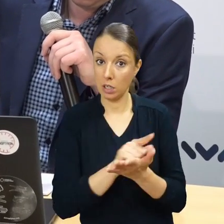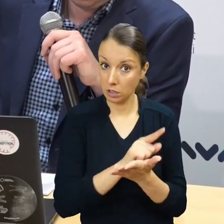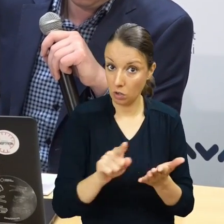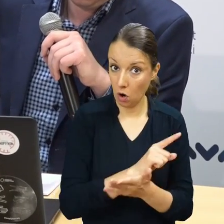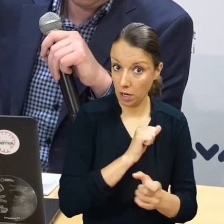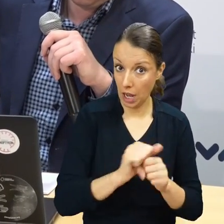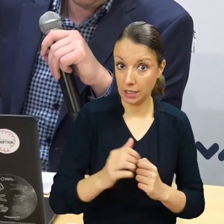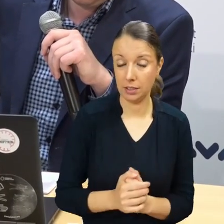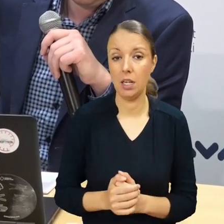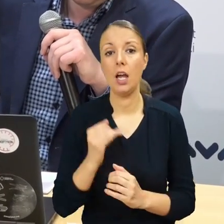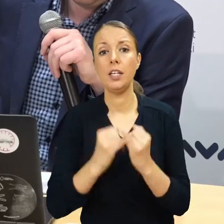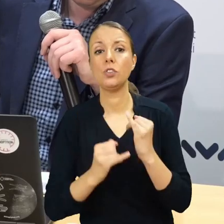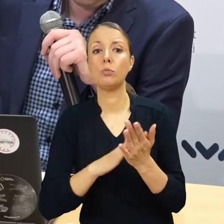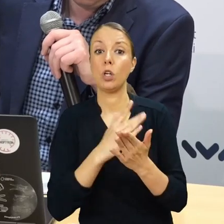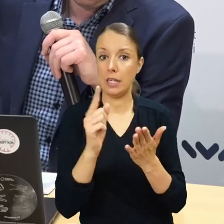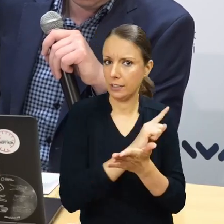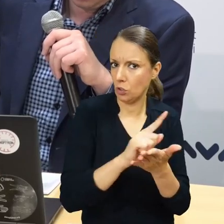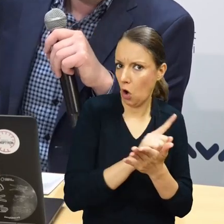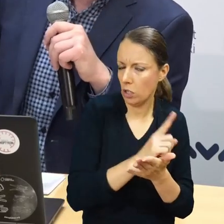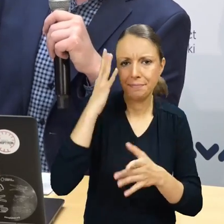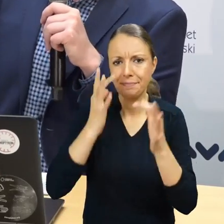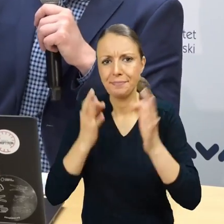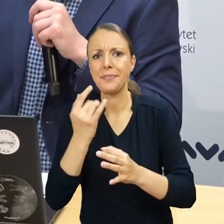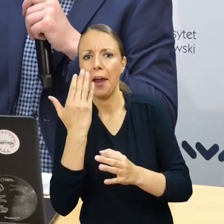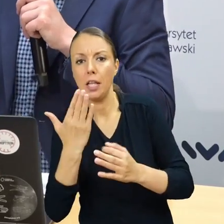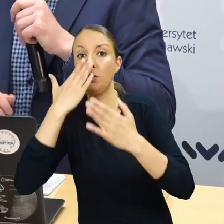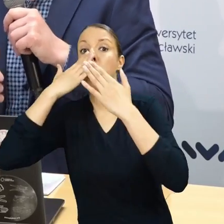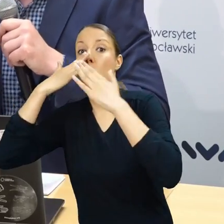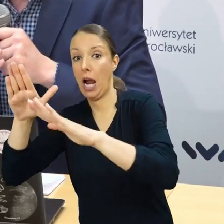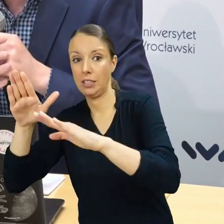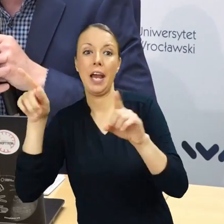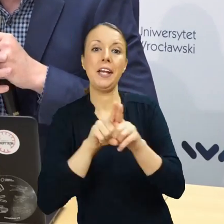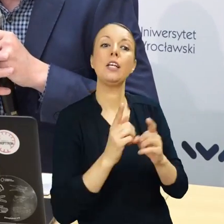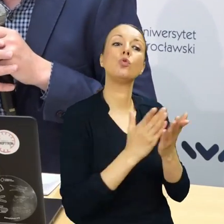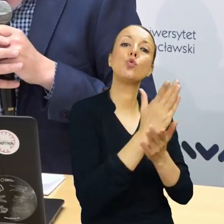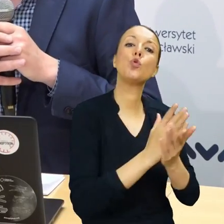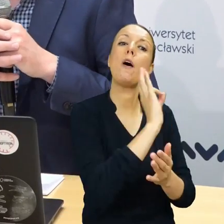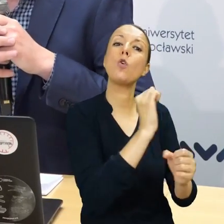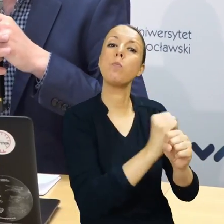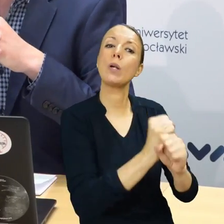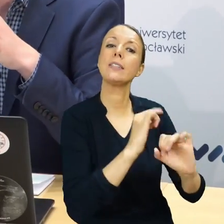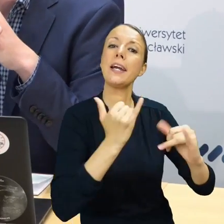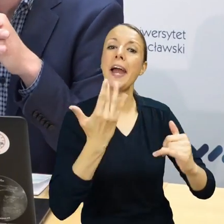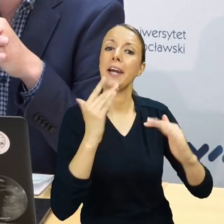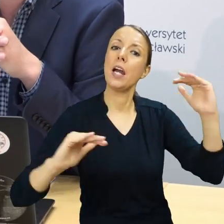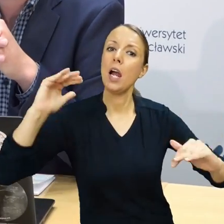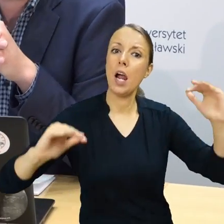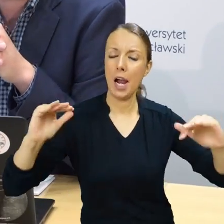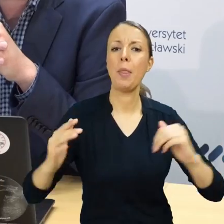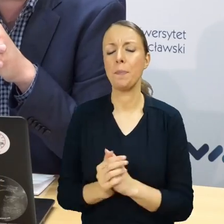pomiędzy potencjalnym ujawnieniem tej informacji, a obniżeniem zdolności operacyjnej. To jest trudna sytuacja dla obu stron, bo też nie chcę wychodzić